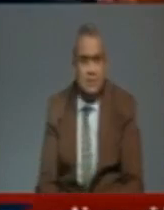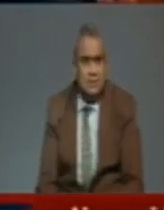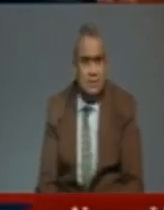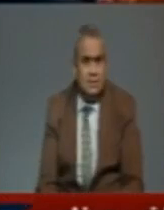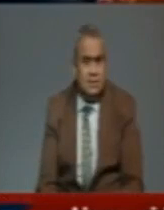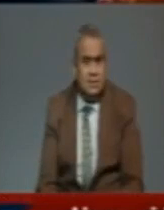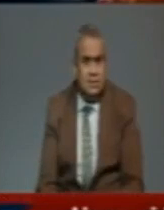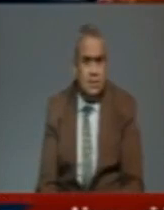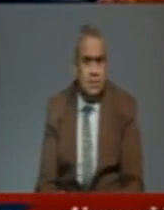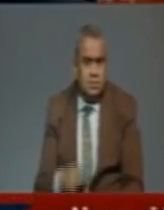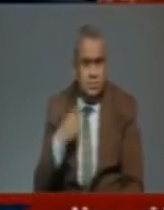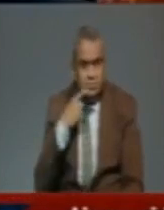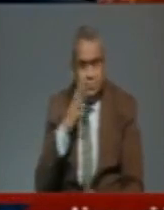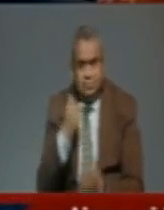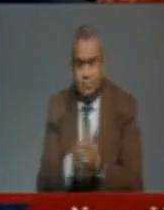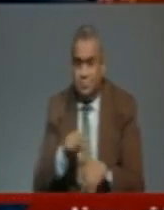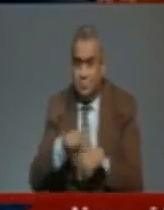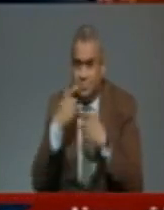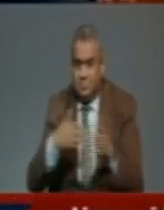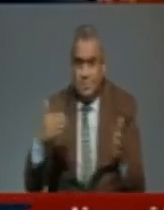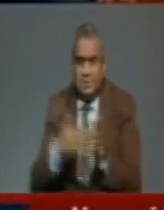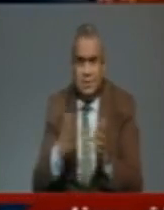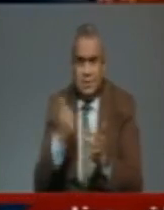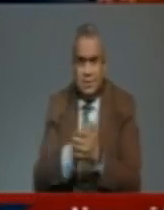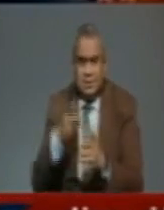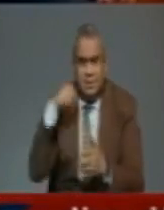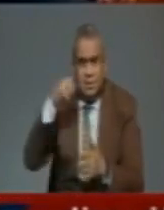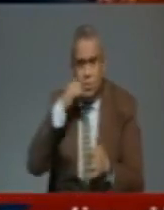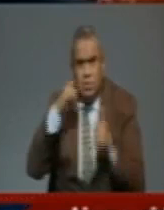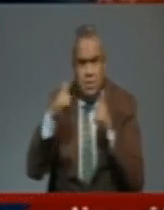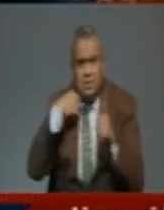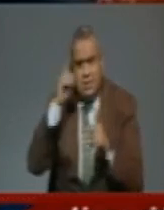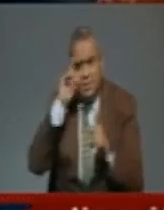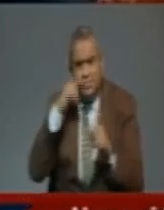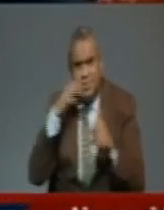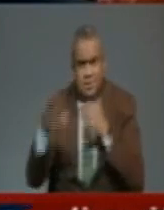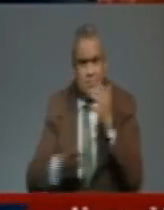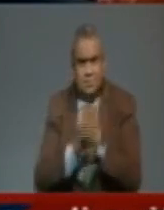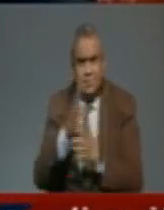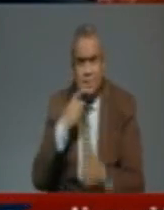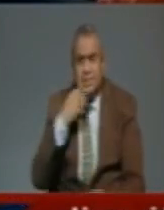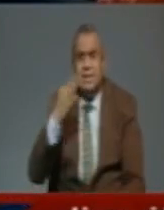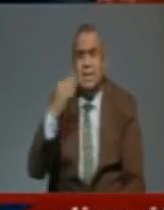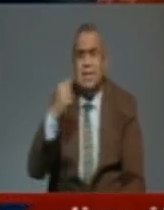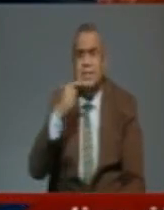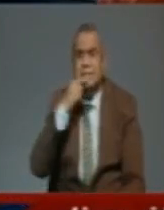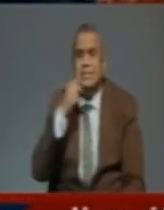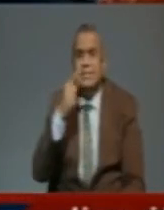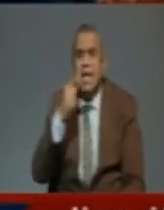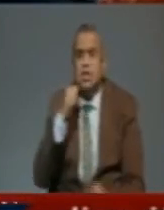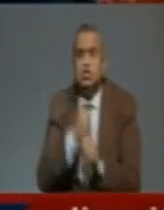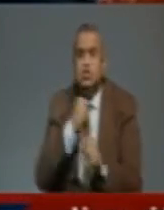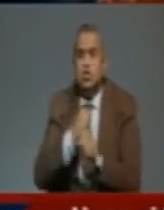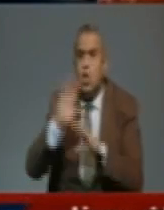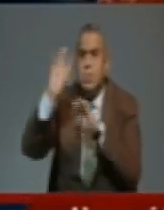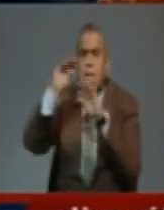بالكم اخر مرة قالوا لي ده وزارة الاتصالات مش عارف بتاخد ايه، قلت لهم لا لا لا صح 30 دقيقة زي العالم ما بيشتغل.